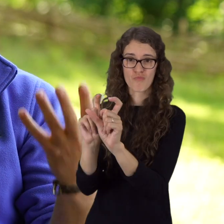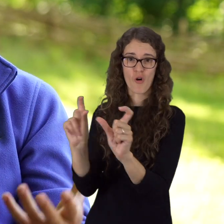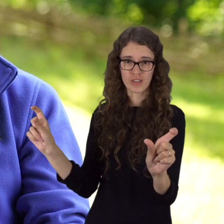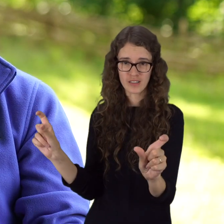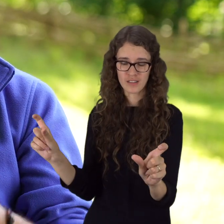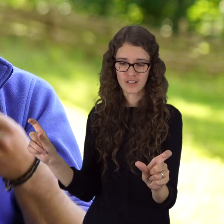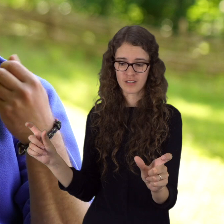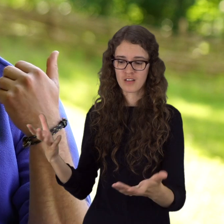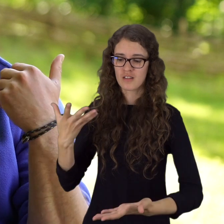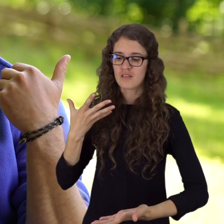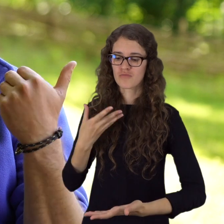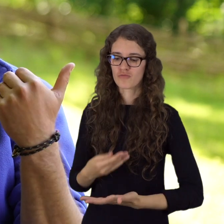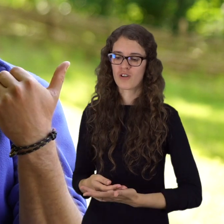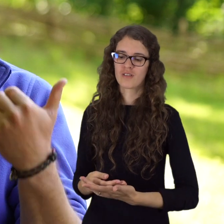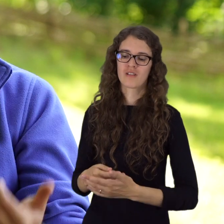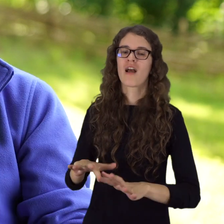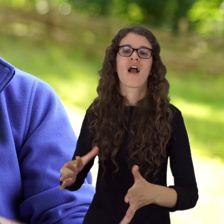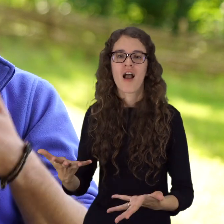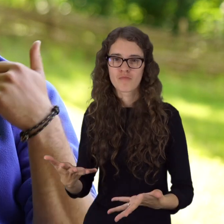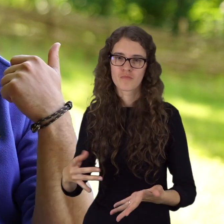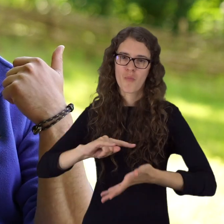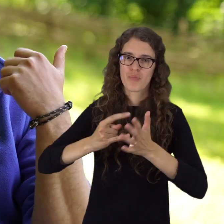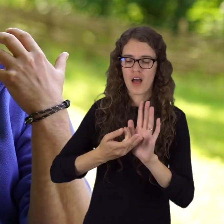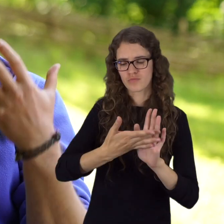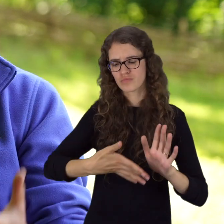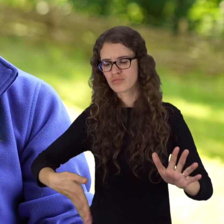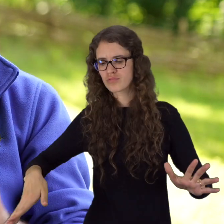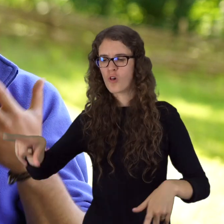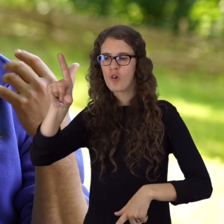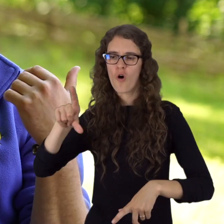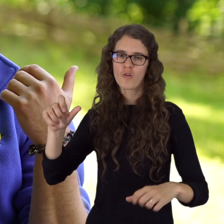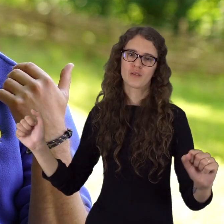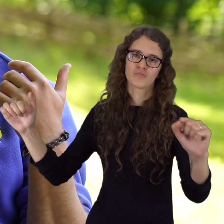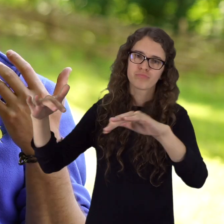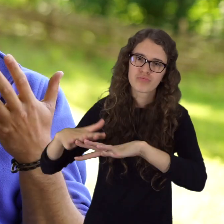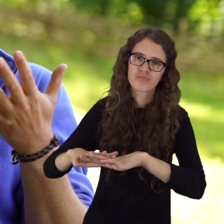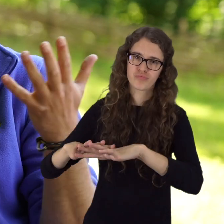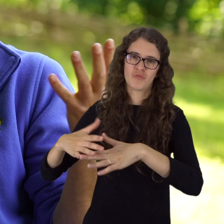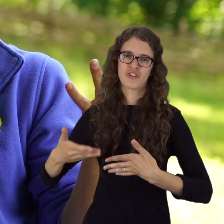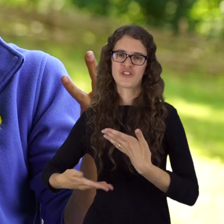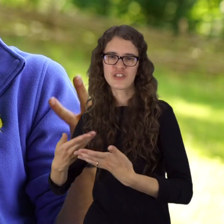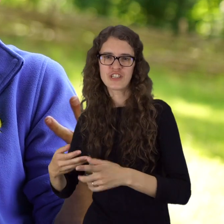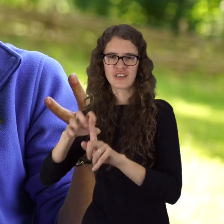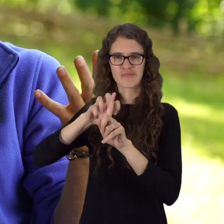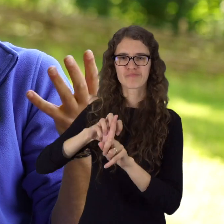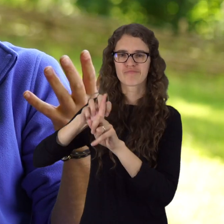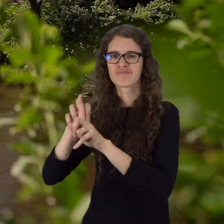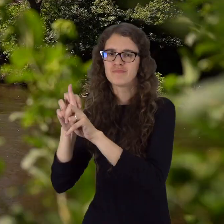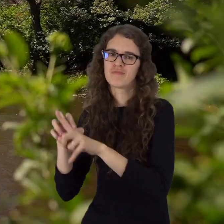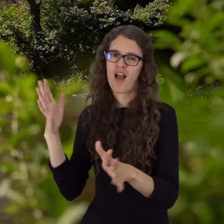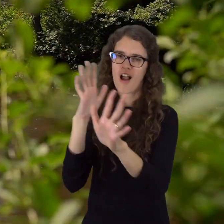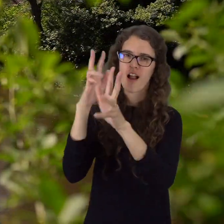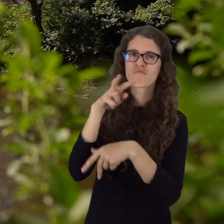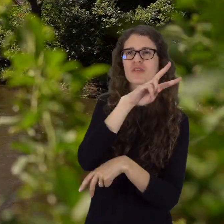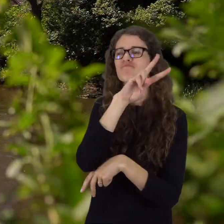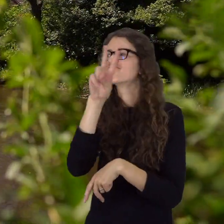lauko mokyklos vizija, kuo mes pradedam viską gamtoje, einame į žygius, mėgaujame, stebime,